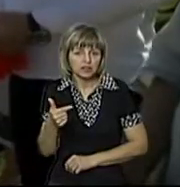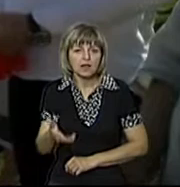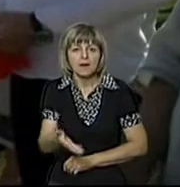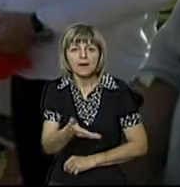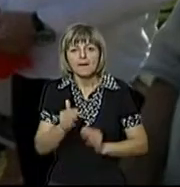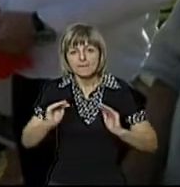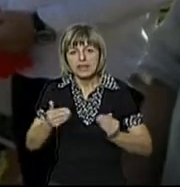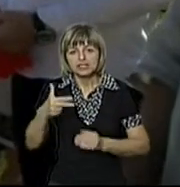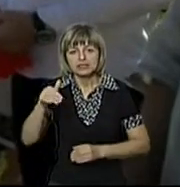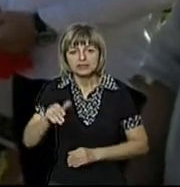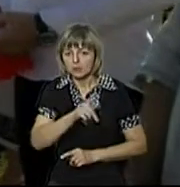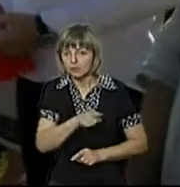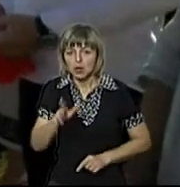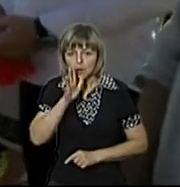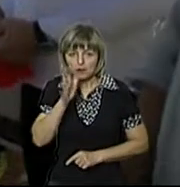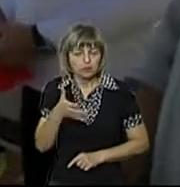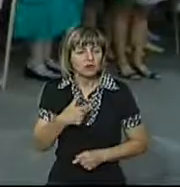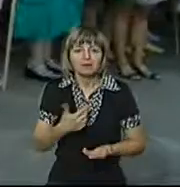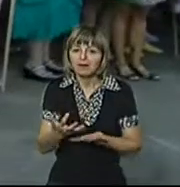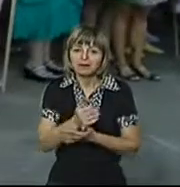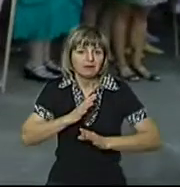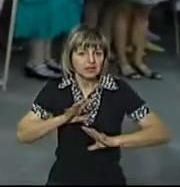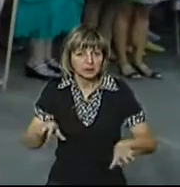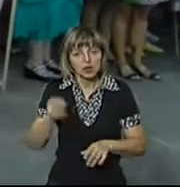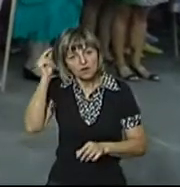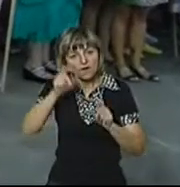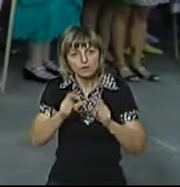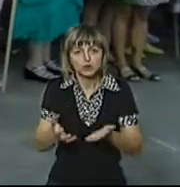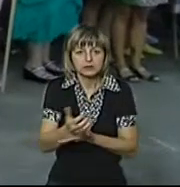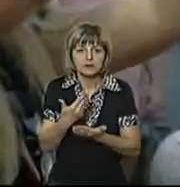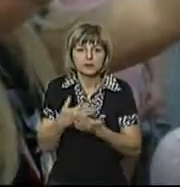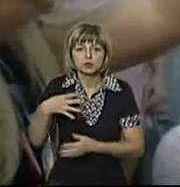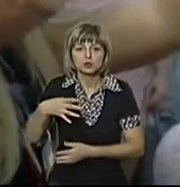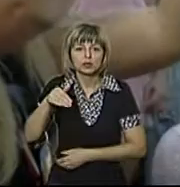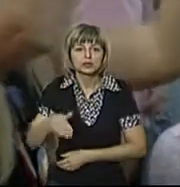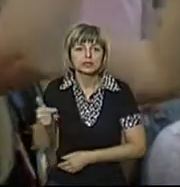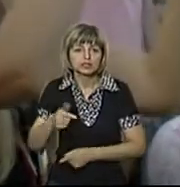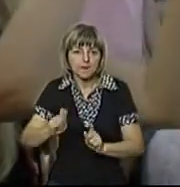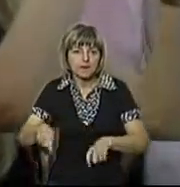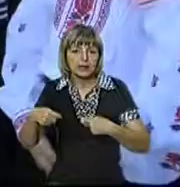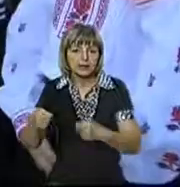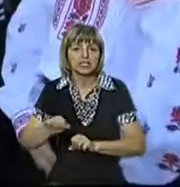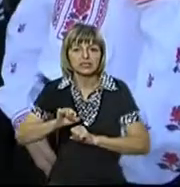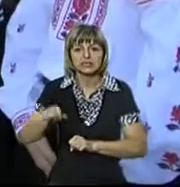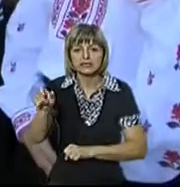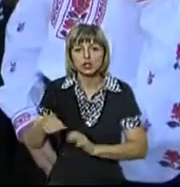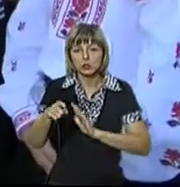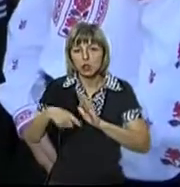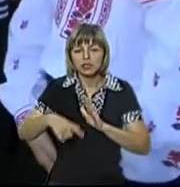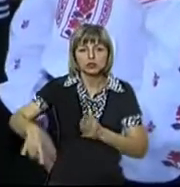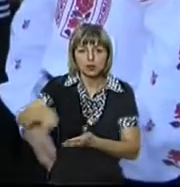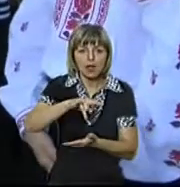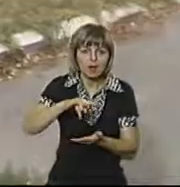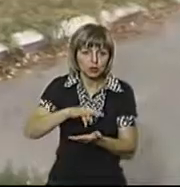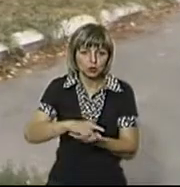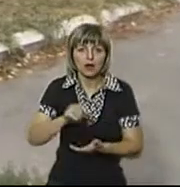Менше 30 тисяч за 5 років ми не збирали. У школі зібрали майже 40 тисяч гривень. Їх передали захиснику Донецького